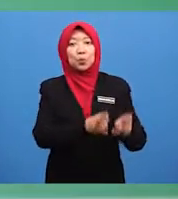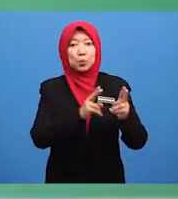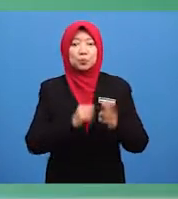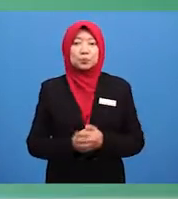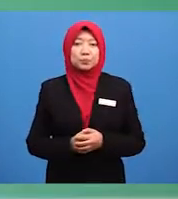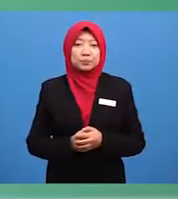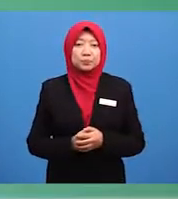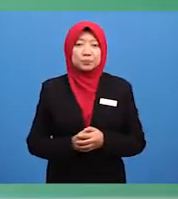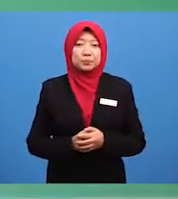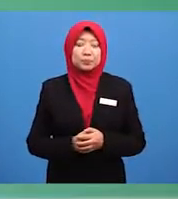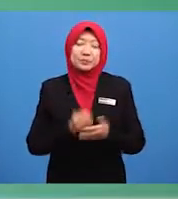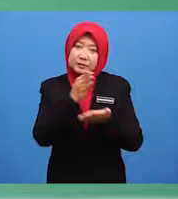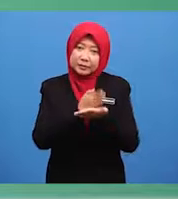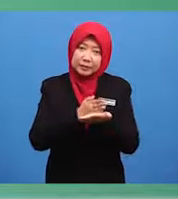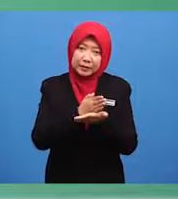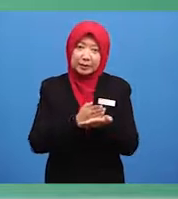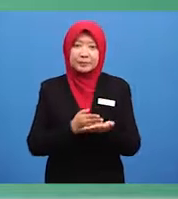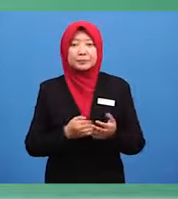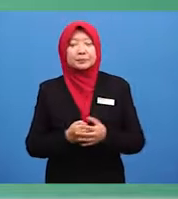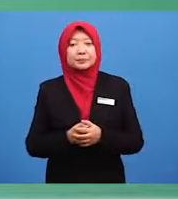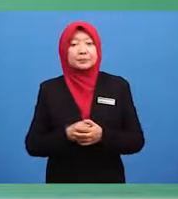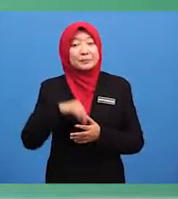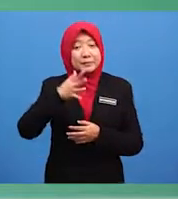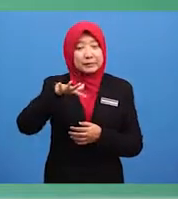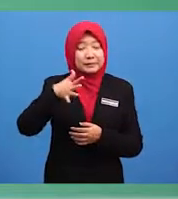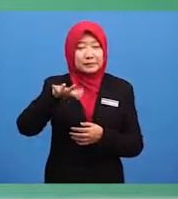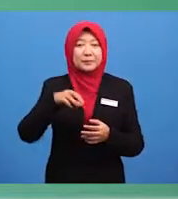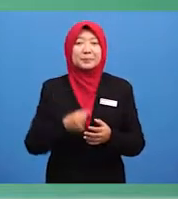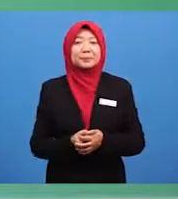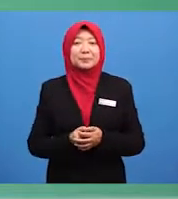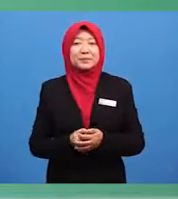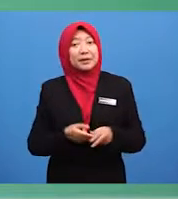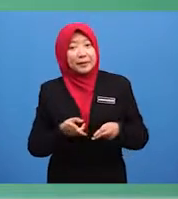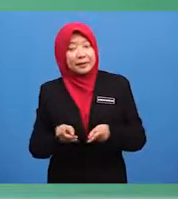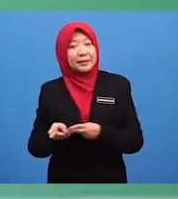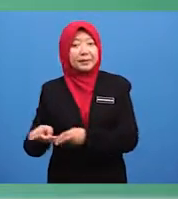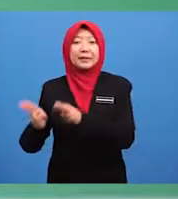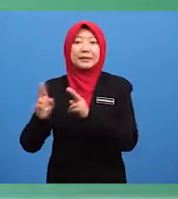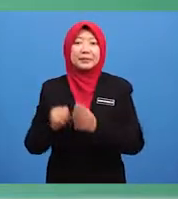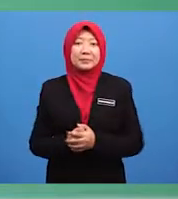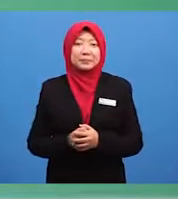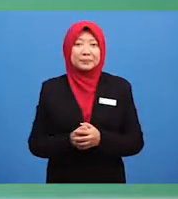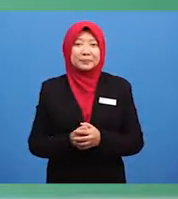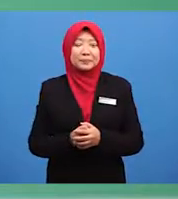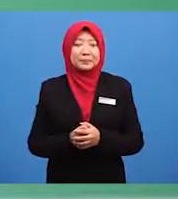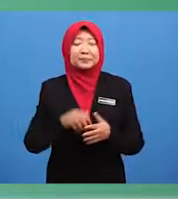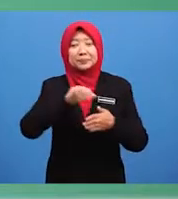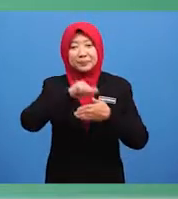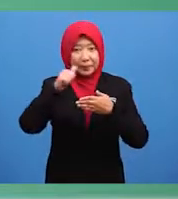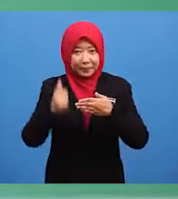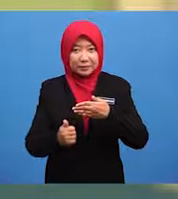permulaan, tengah sungai, iaitu peringkat sederhana, dan hilir sungai, iaitu peringkat